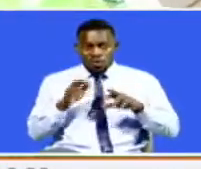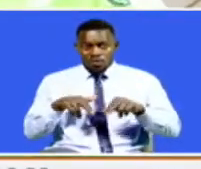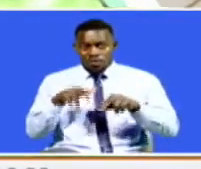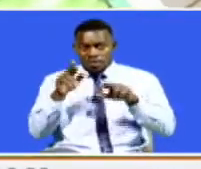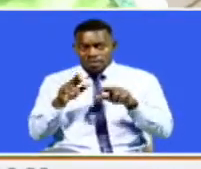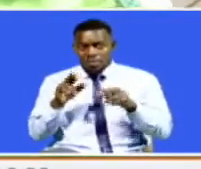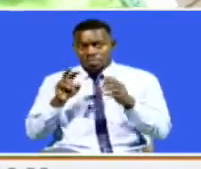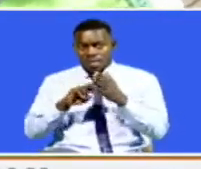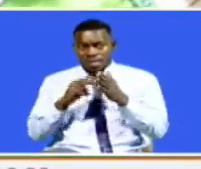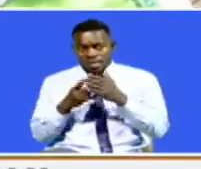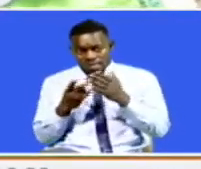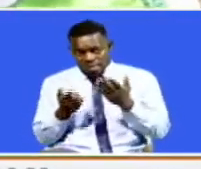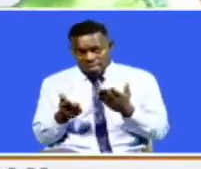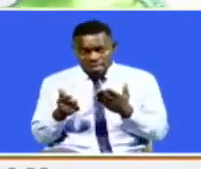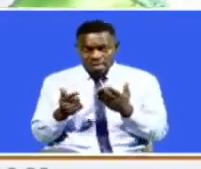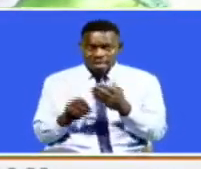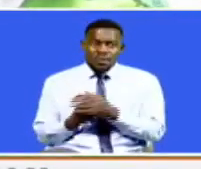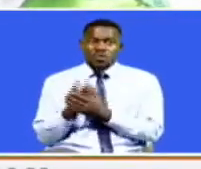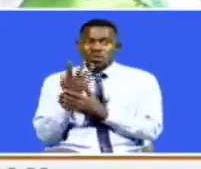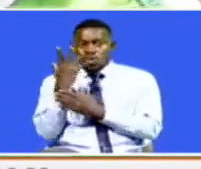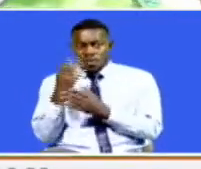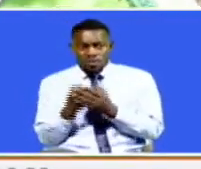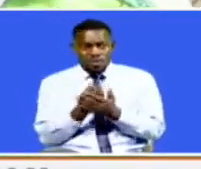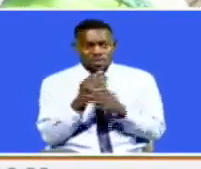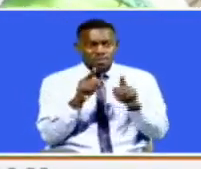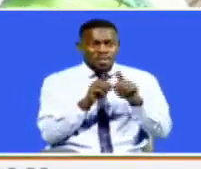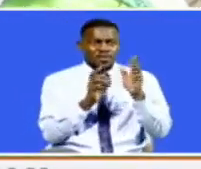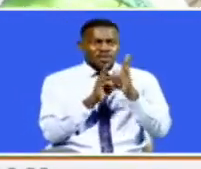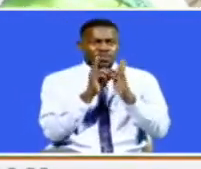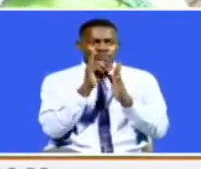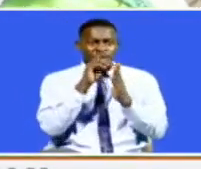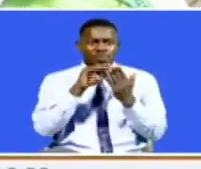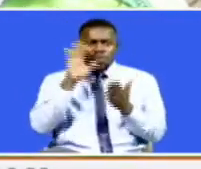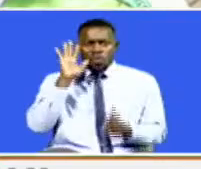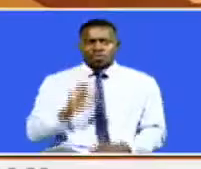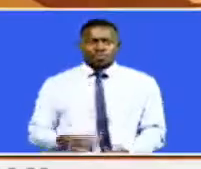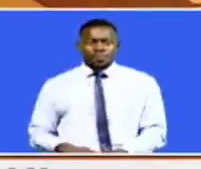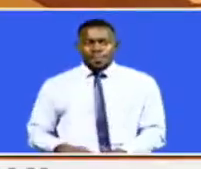ndio zinafanya growth ama maendeleo ionekane.